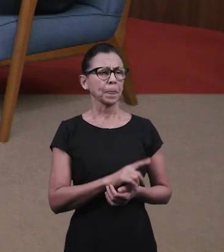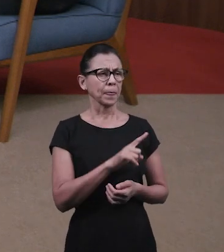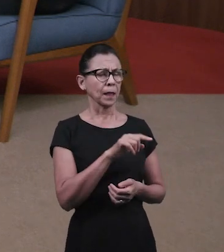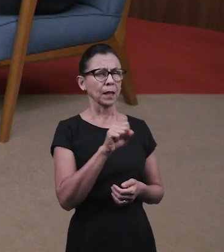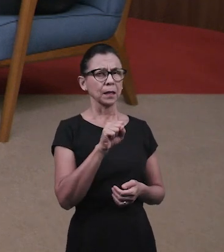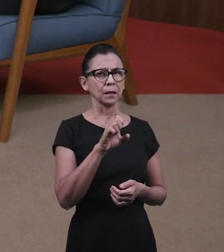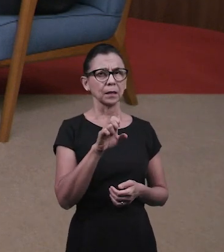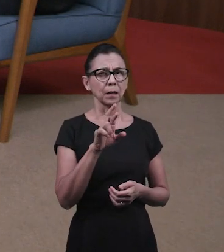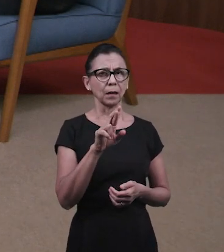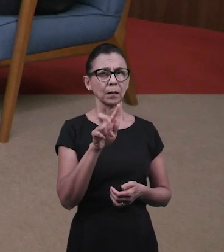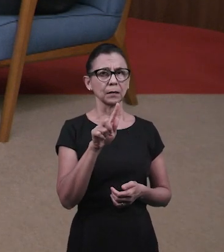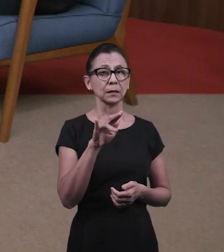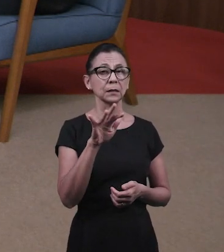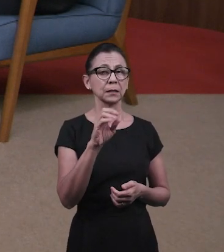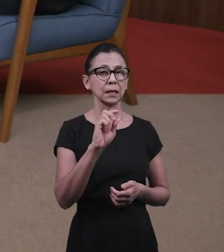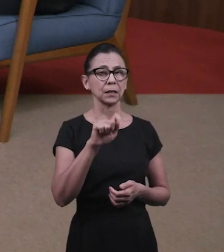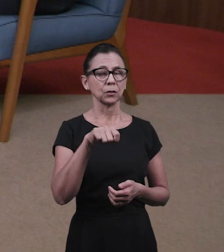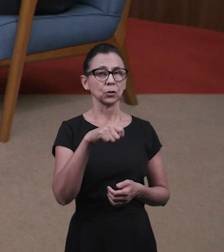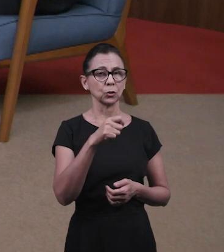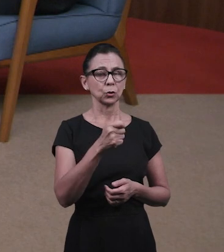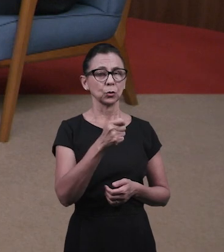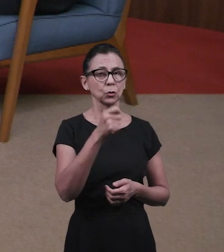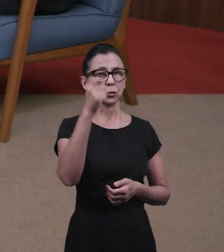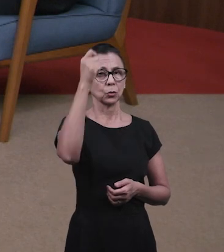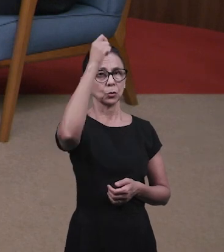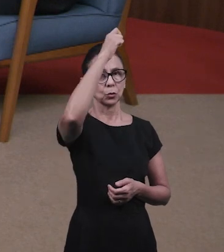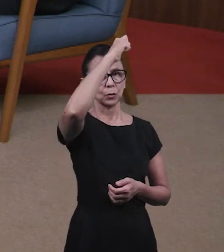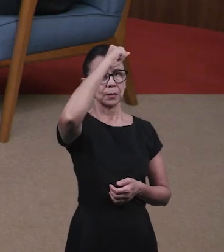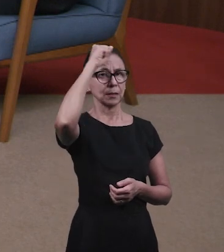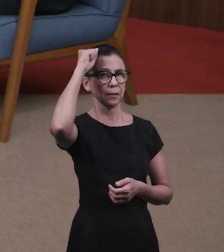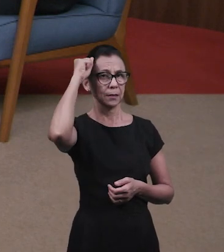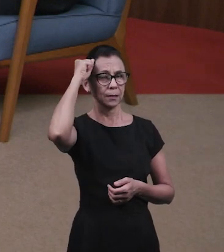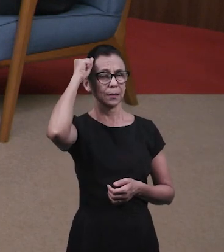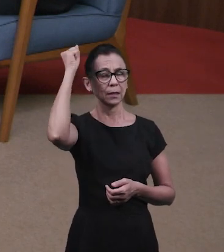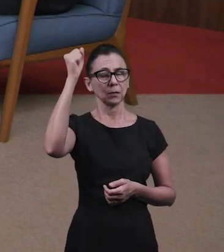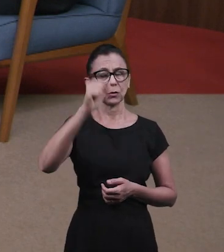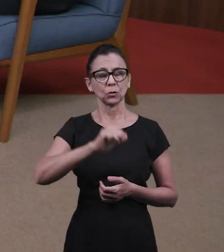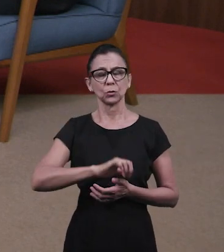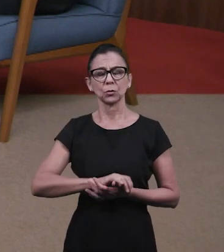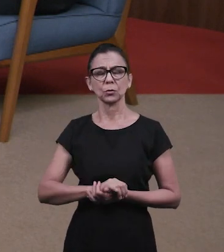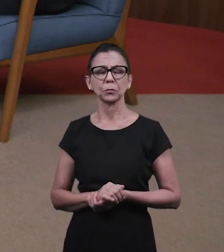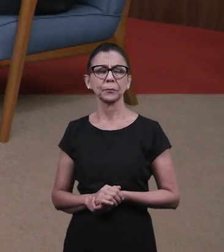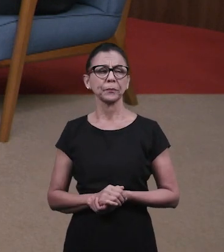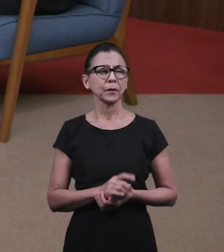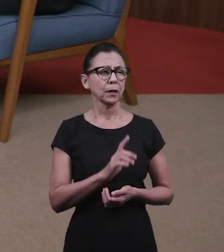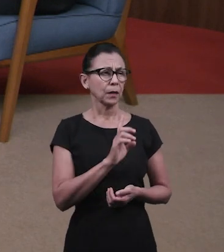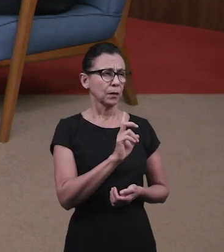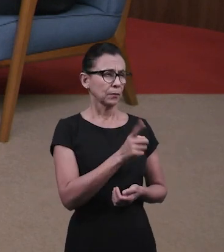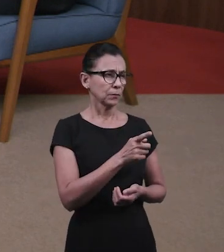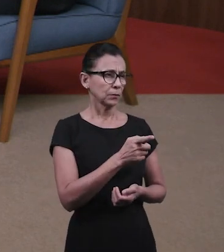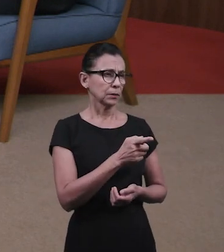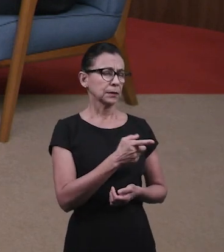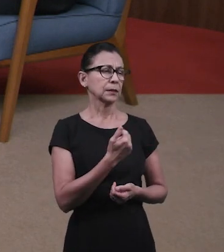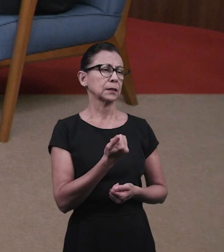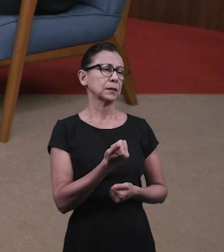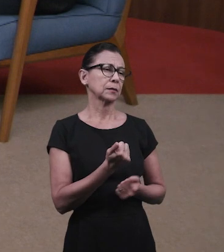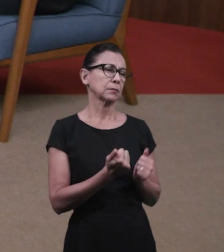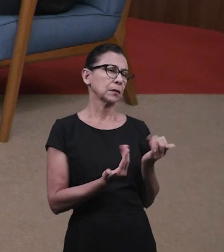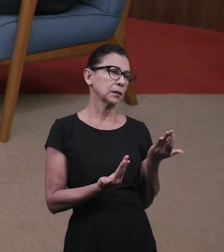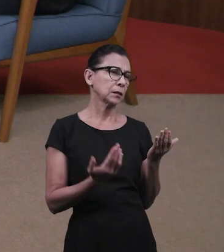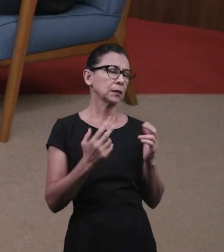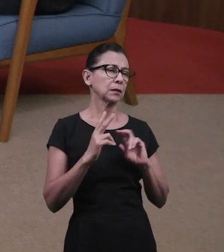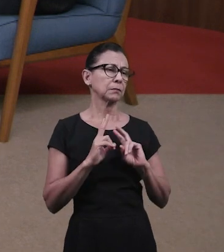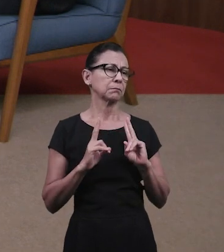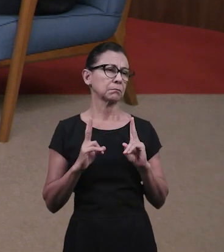Daniel, Sergio, nous avons vu pendant quelque temps, nous étudions les paraboles, porter les paraboles du royaume